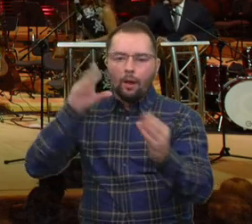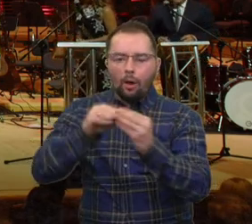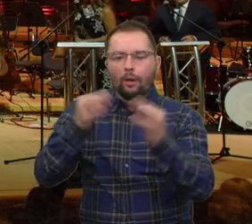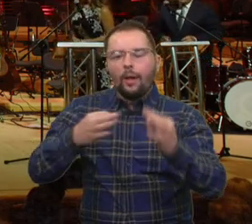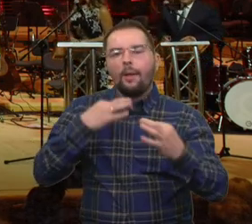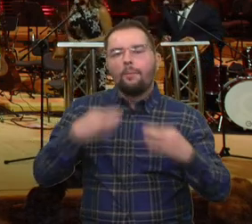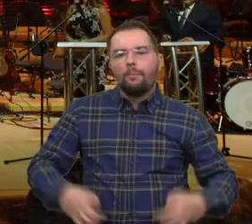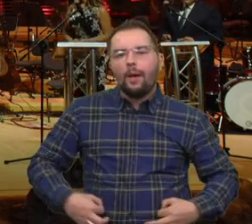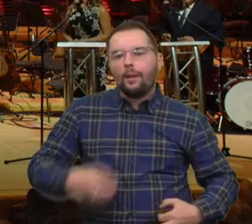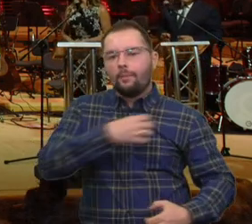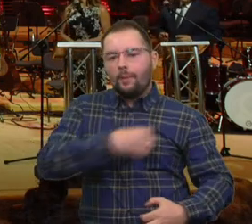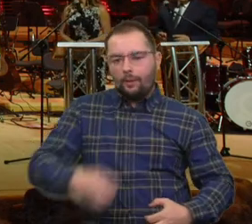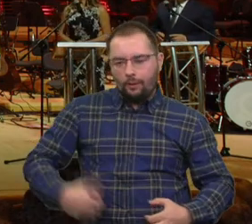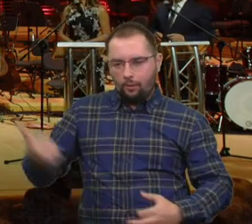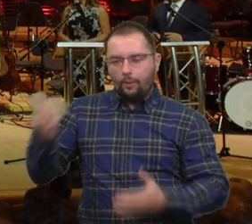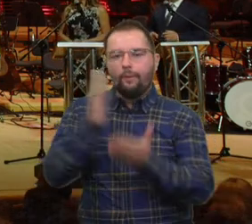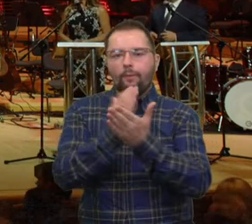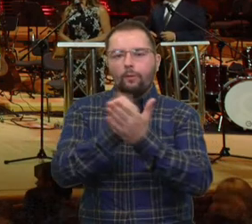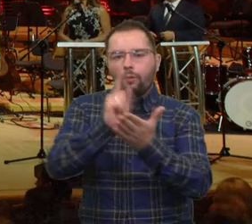Jakuba Chełstowskiego.